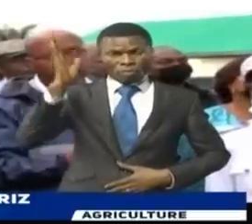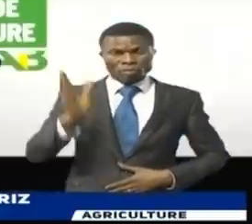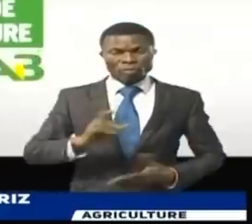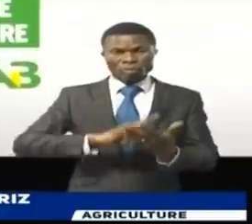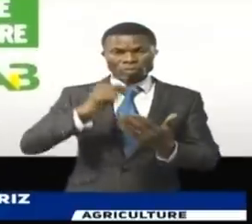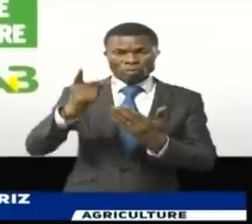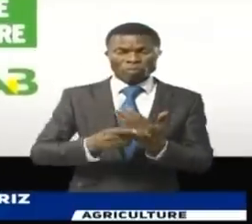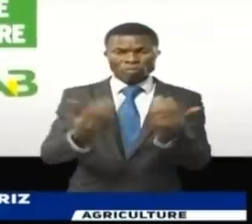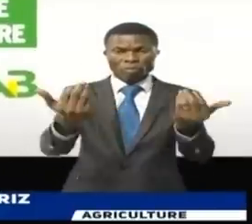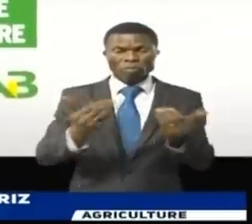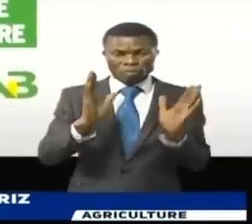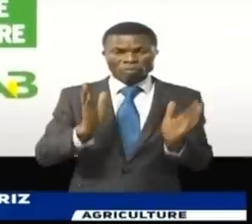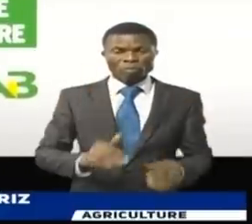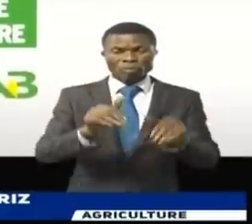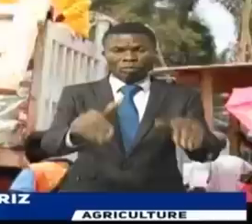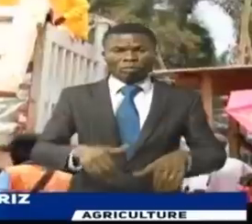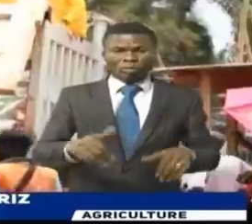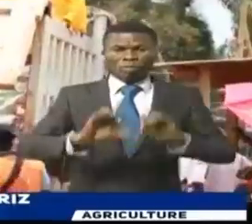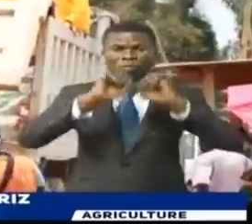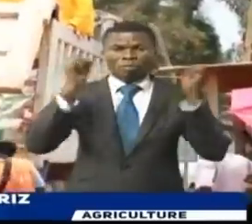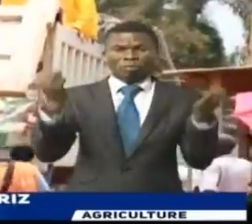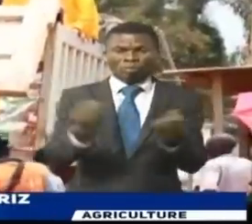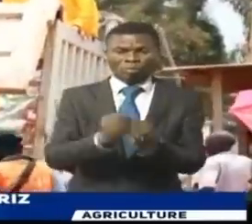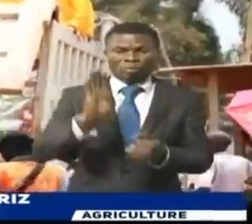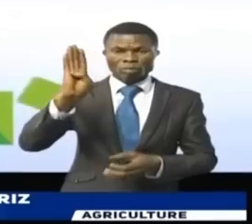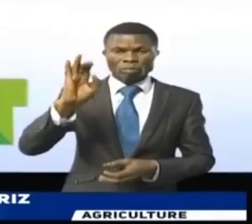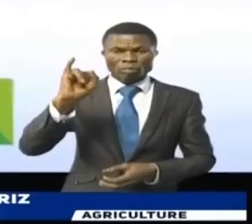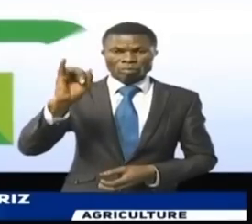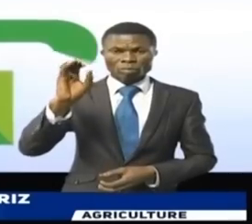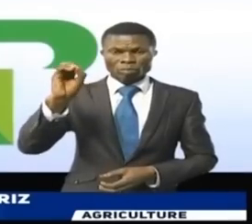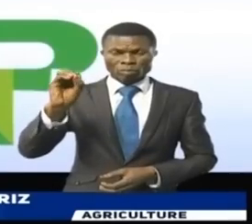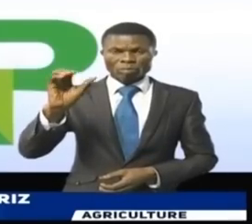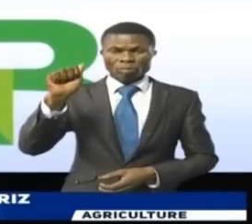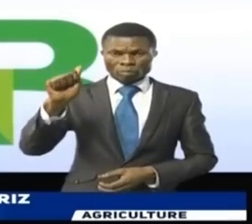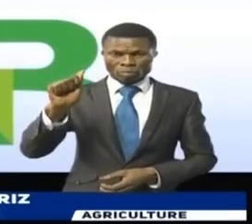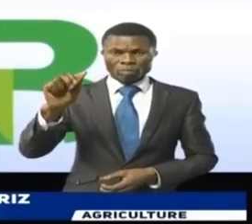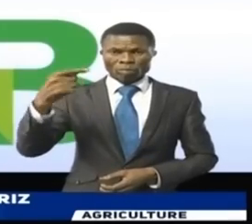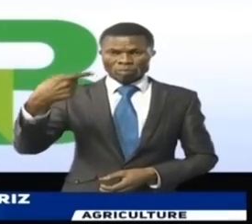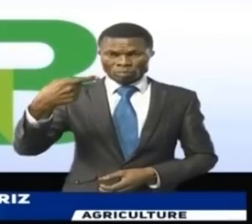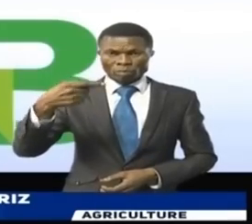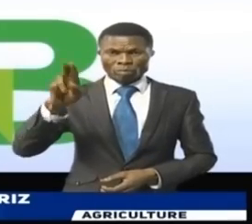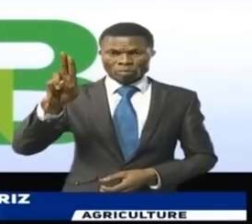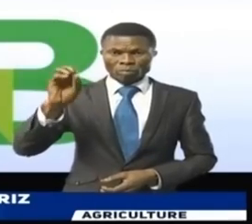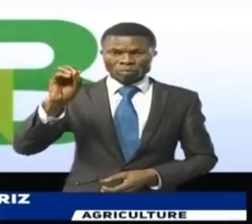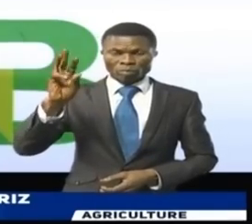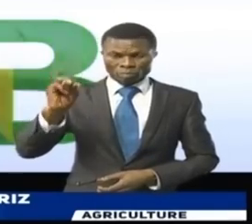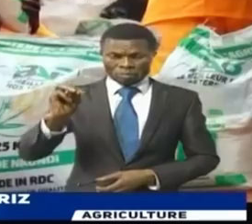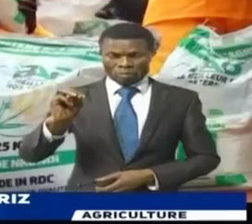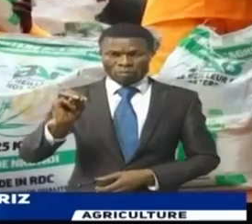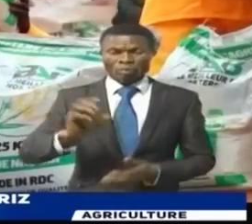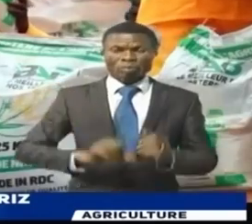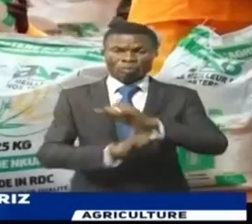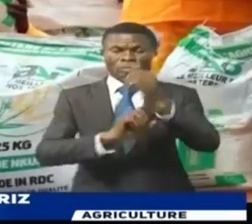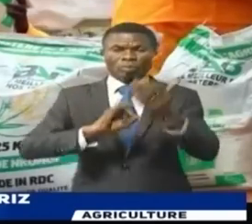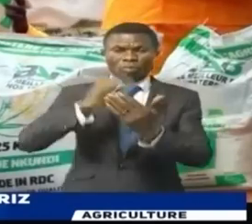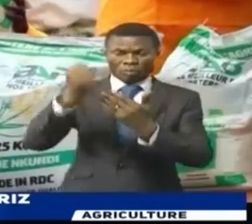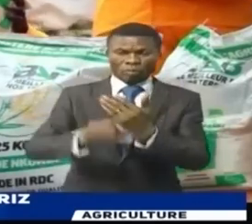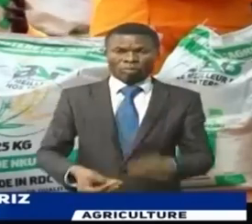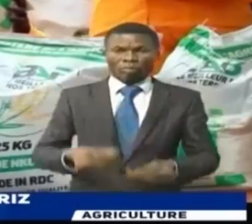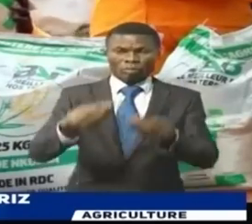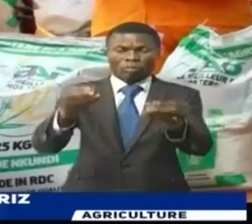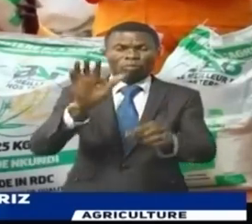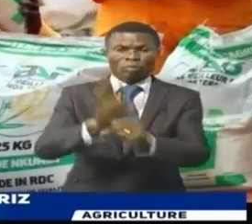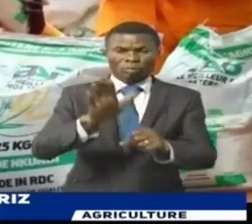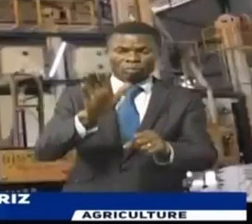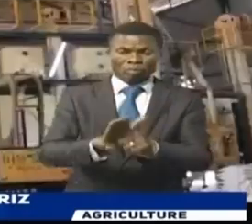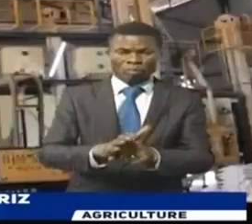projet volontariste agricole, la société BioAgro Business, qui gère ces projets, vient de déverser des milliers de